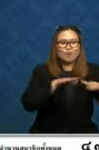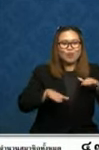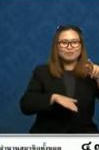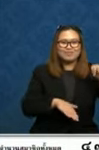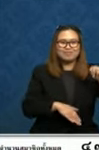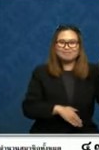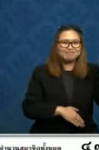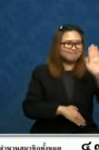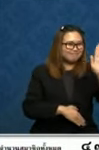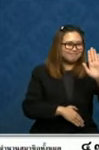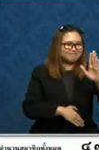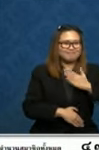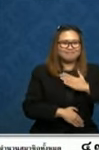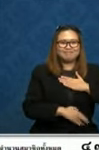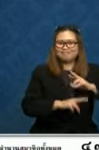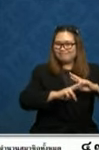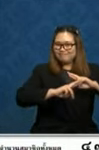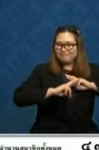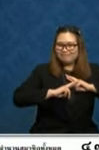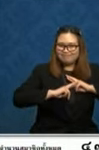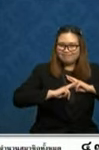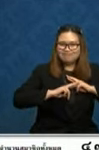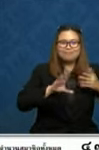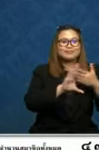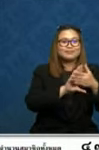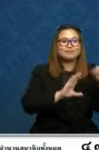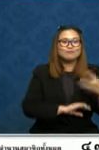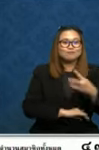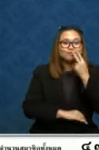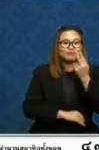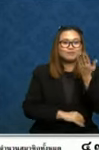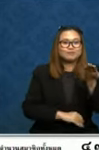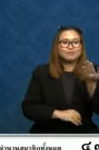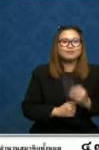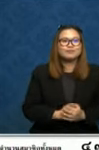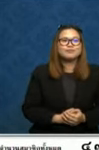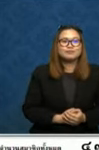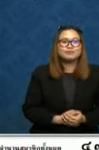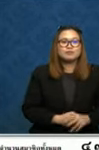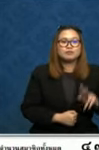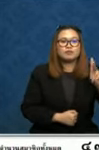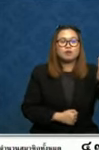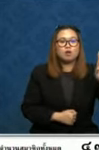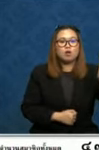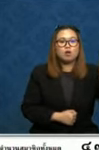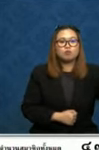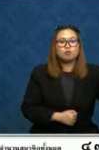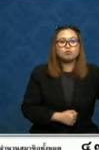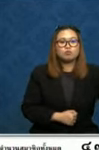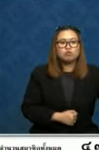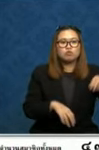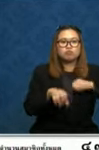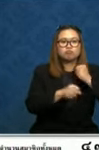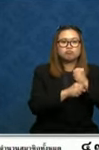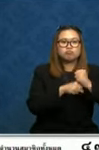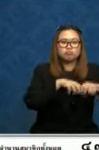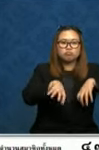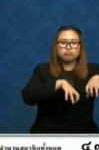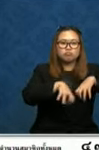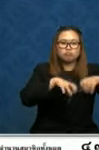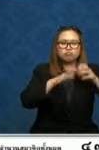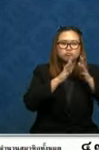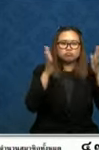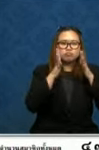ครับว่าเอ๊ะอะไรวะทำไมถึงถูกตัดกันขนาดนั้นนะครับกรมน.เนี่ยทำงานหลายอย่างครับจนกระทั่งมีงานเนี่ย